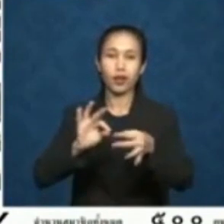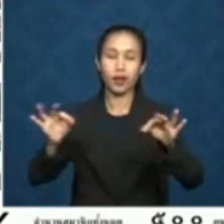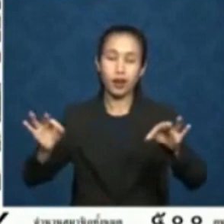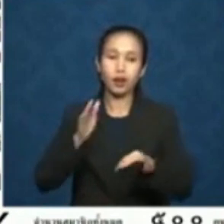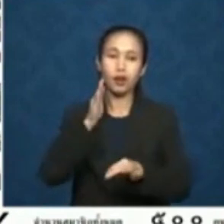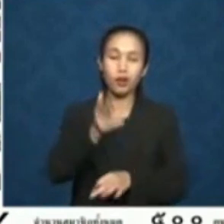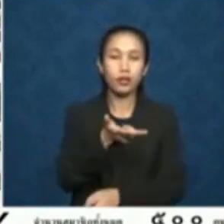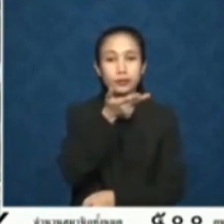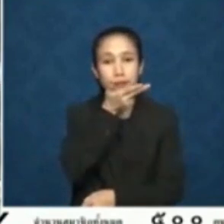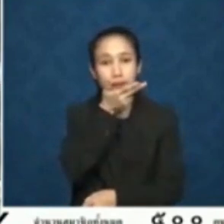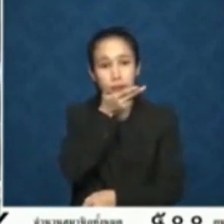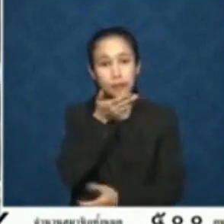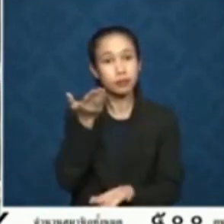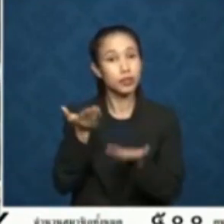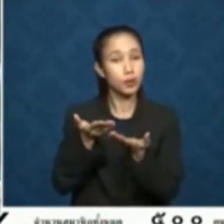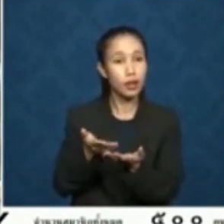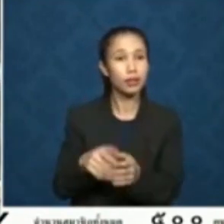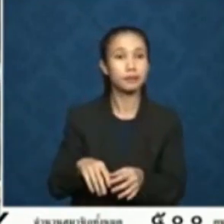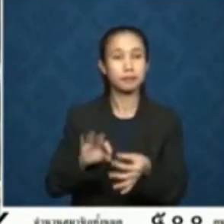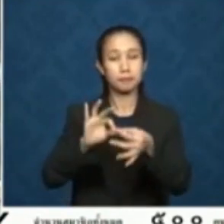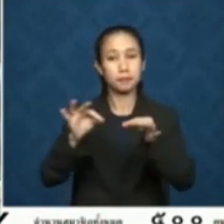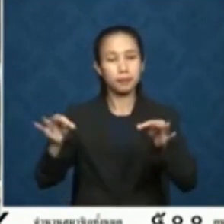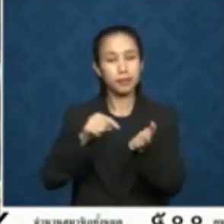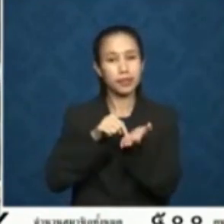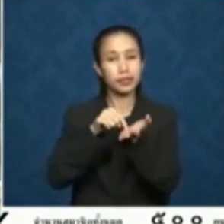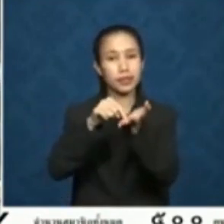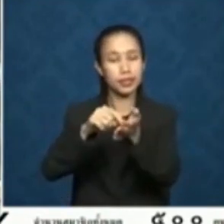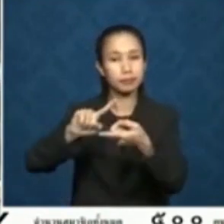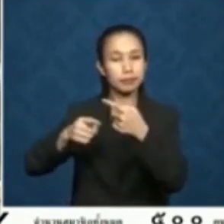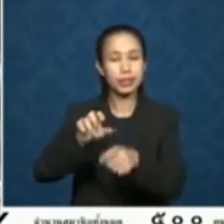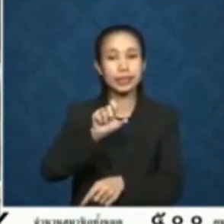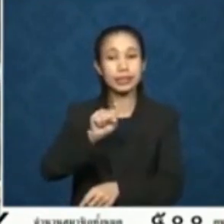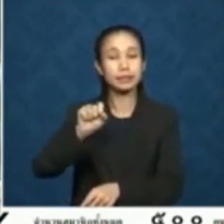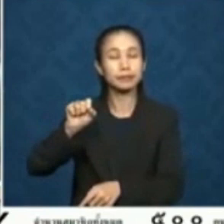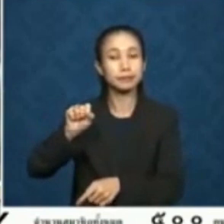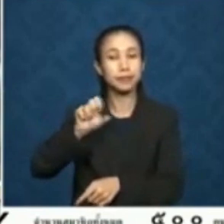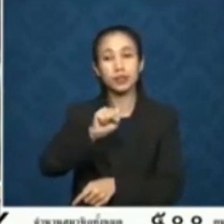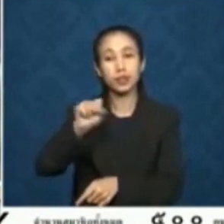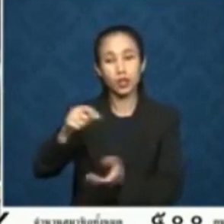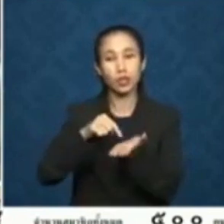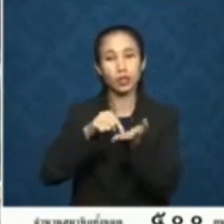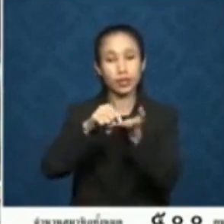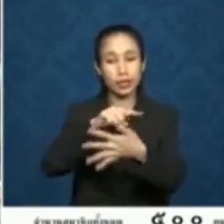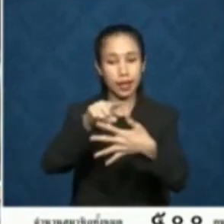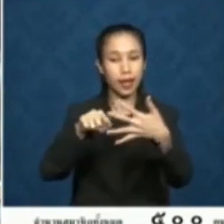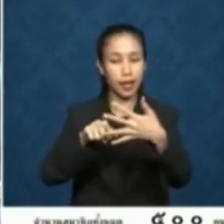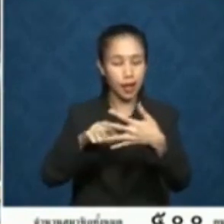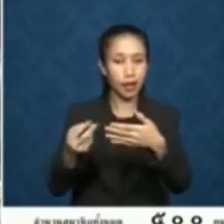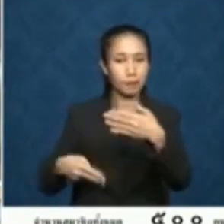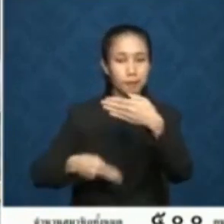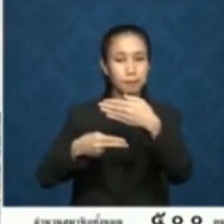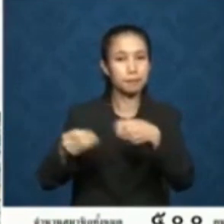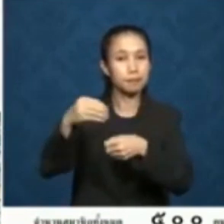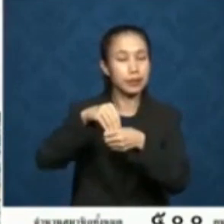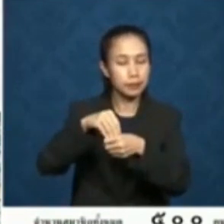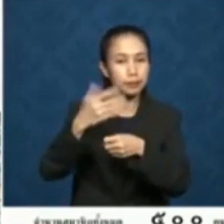ได้บอกว่าร่างของท่านอนุทินแล้วก็ร่างของเพื่อนสมาชิกที่เสนอทั้ง5ร่างบวกกับ